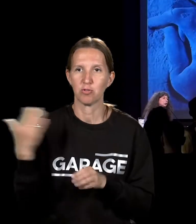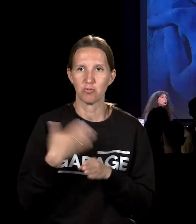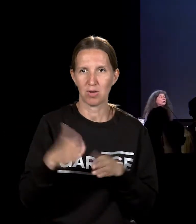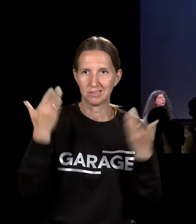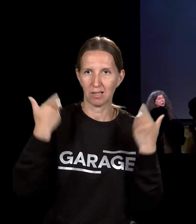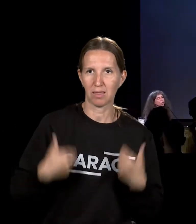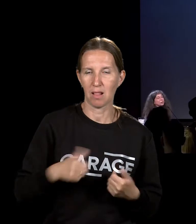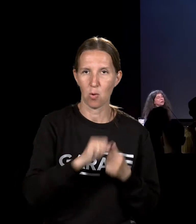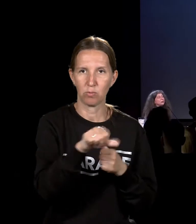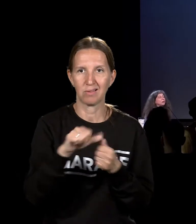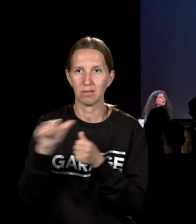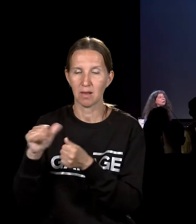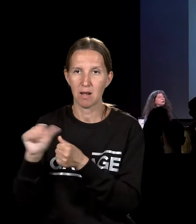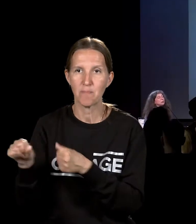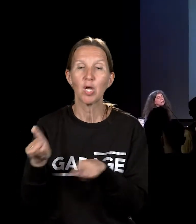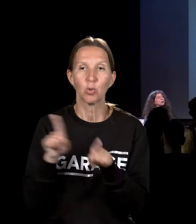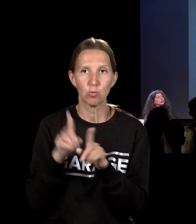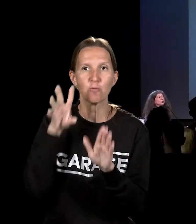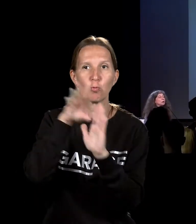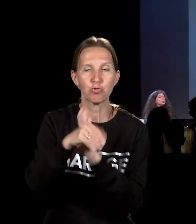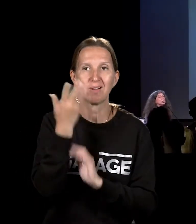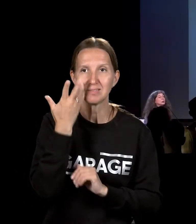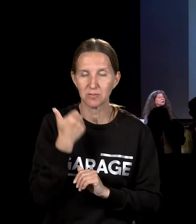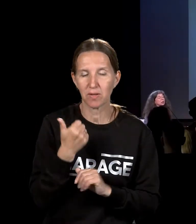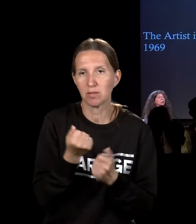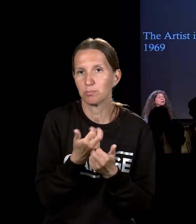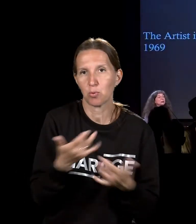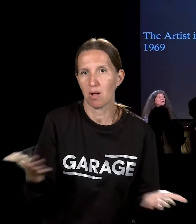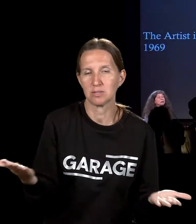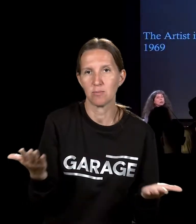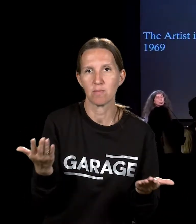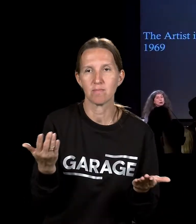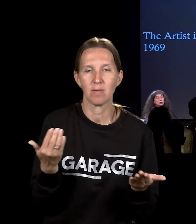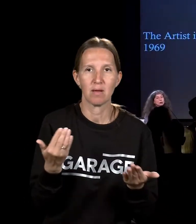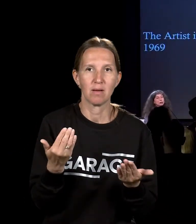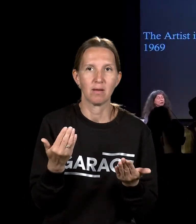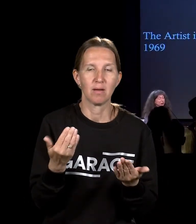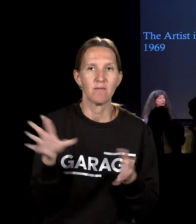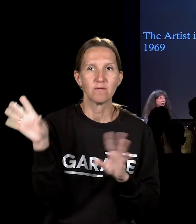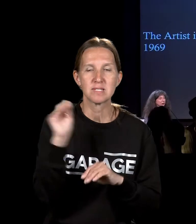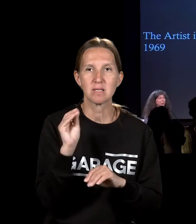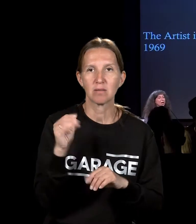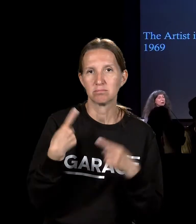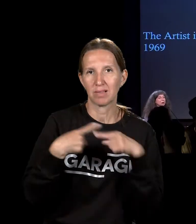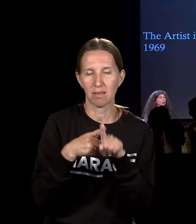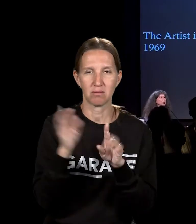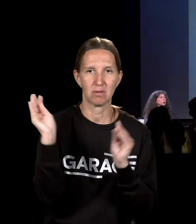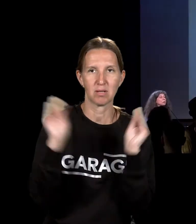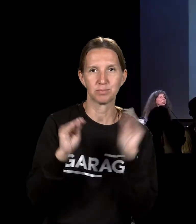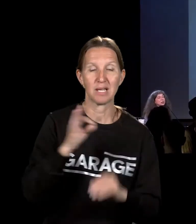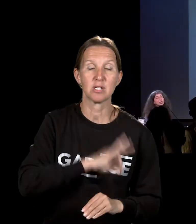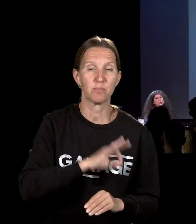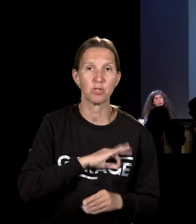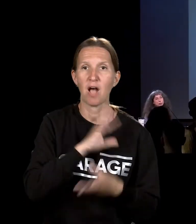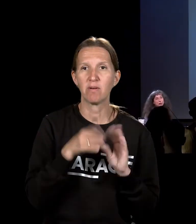Это тоже включая в них цвет, по-разному работая, обыгрывая все возможные элементы этой техники. У неё довольно